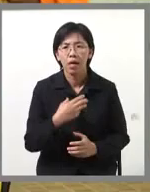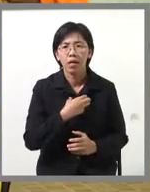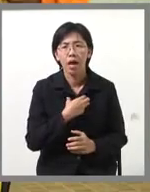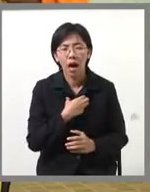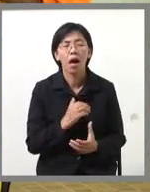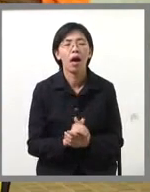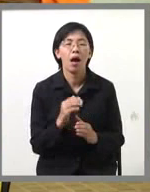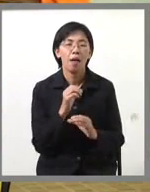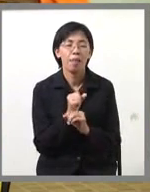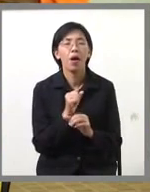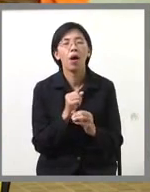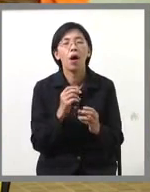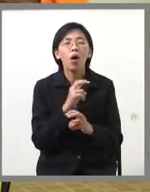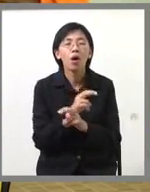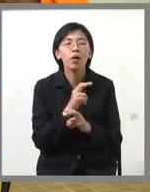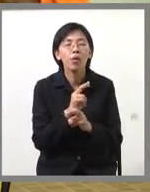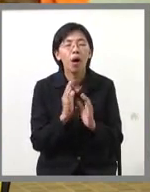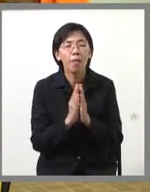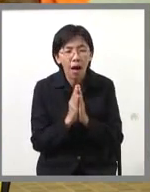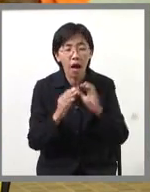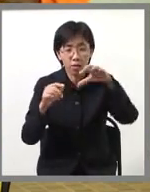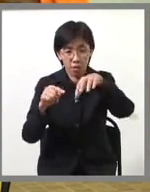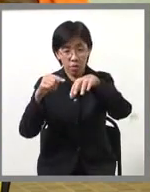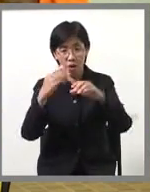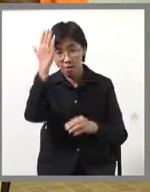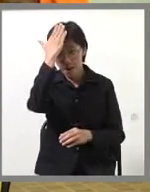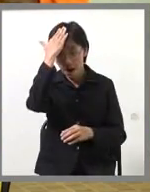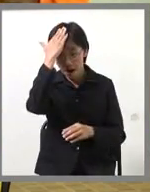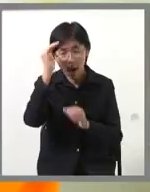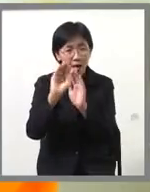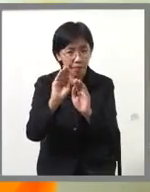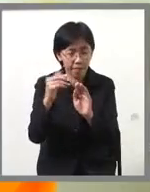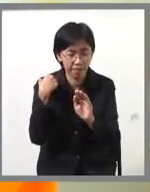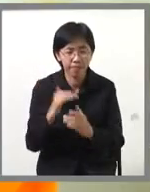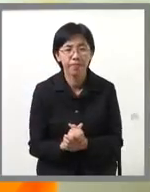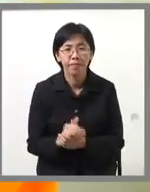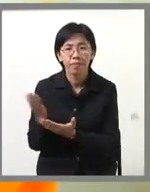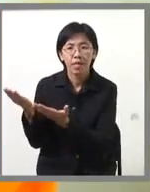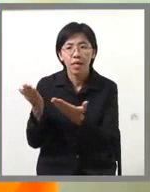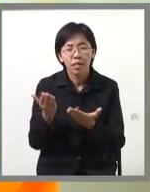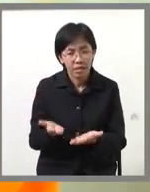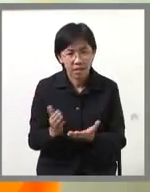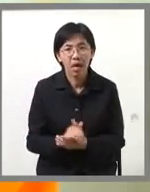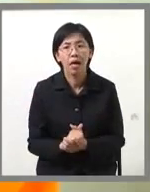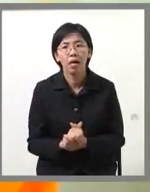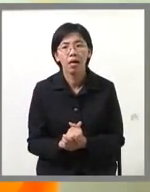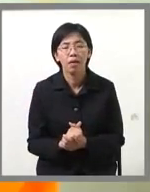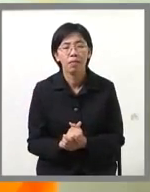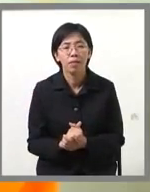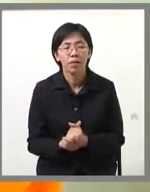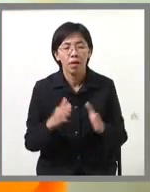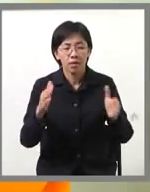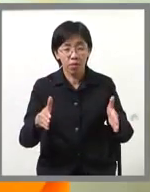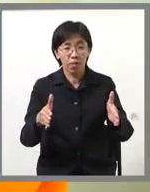ต้องแยกเพราะว่าเราจะบรรจุพระบรมสารีริกธาตุในเสียนพระด้วยไงขั้นสุดท้ายก็คืออัญเชิญพระเกศมาลา